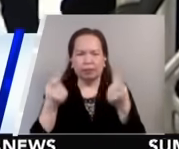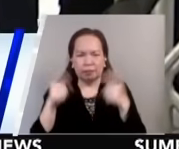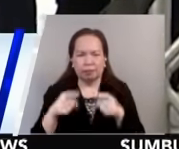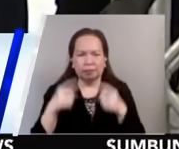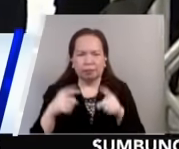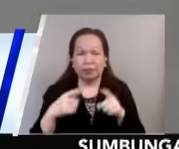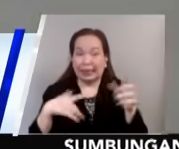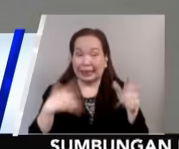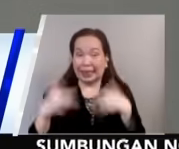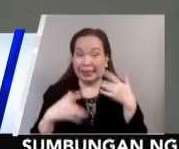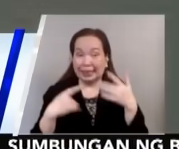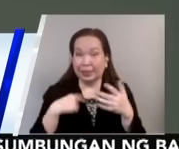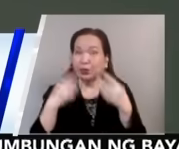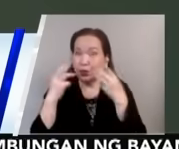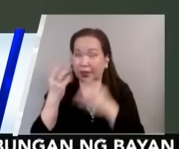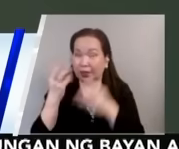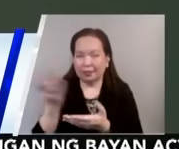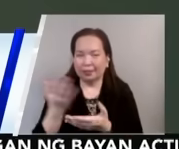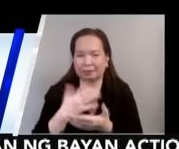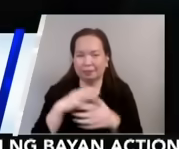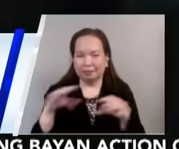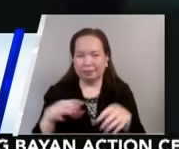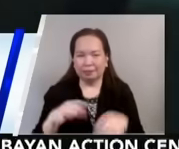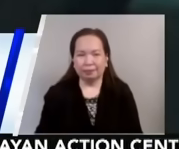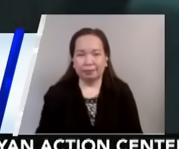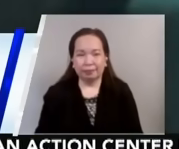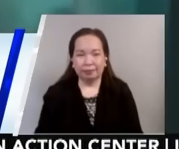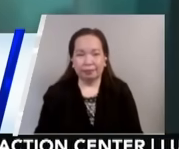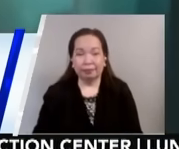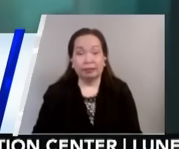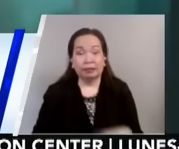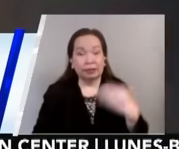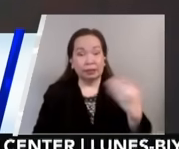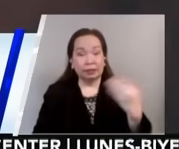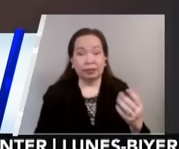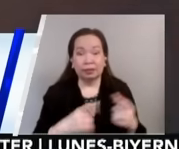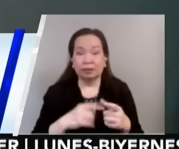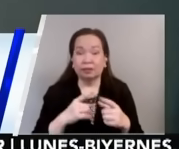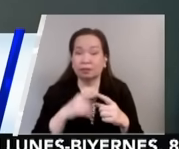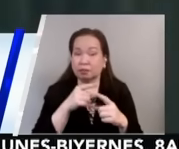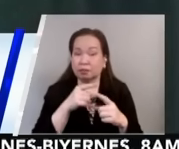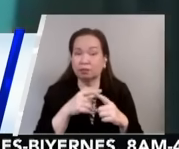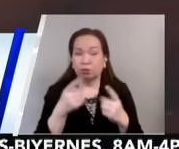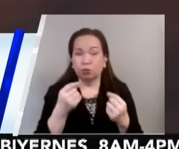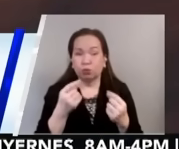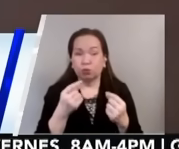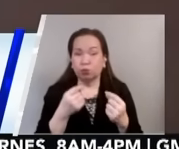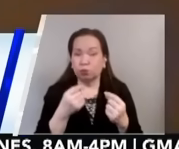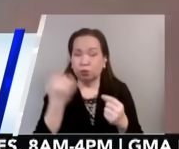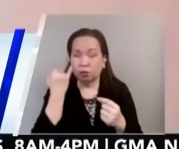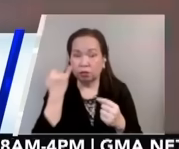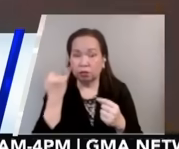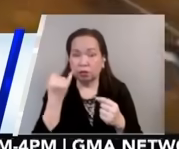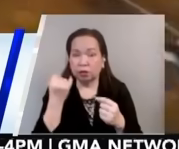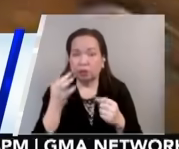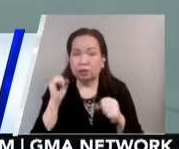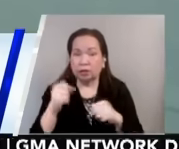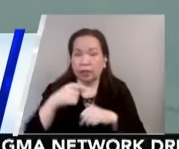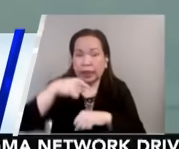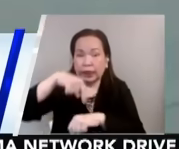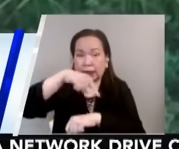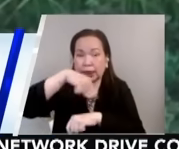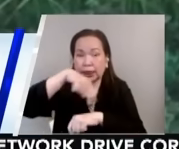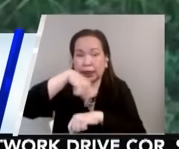mapanood nila Ano ang gagawin mo para sa minamahal mo kung may kakayahan kang ibalik ang oras bago kayong tuluyang